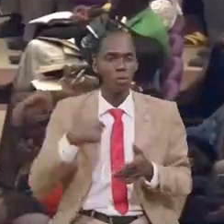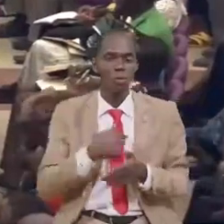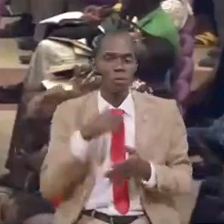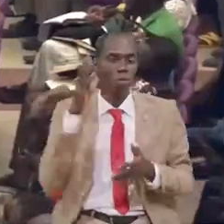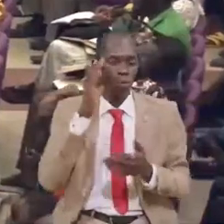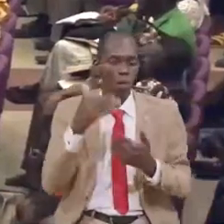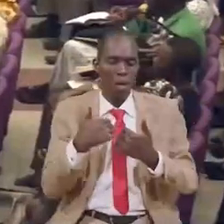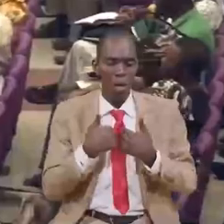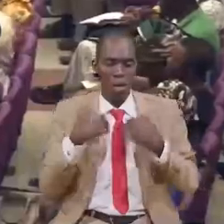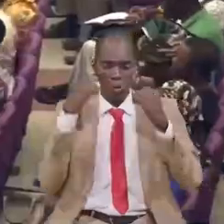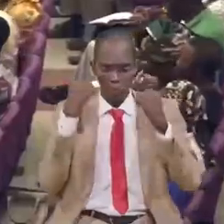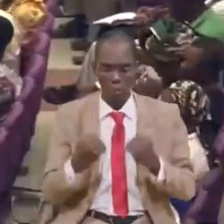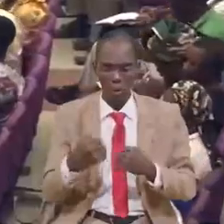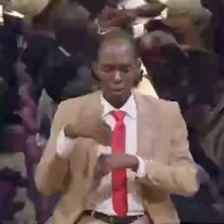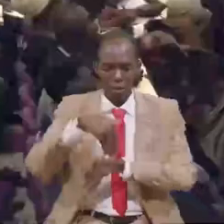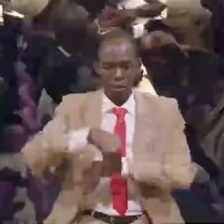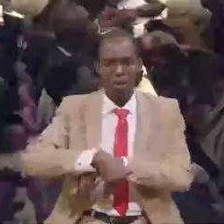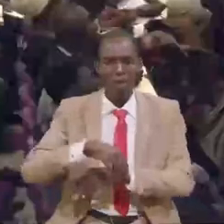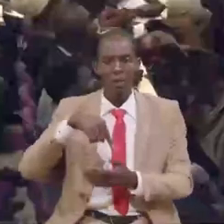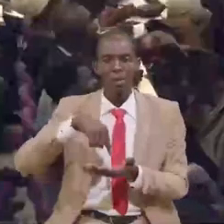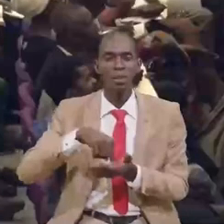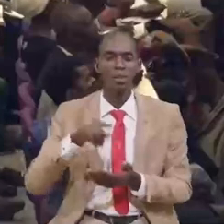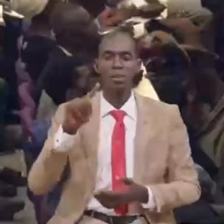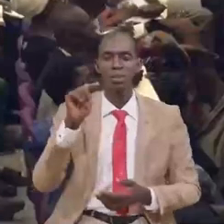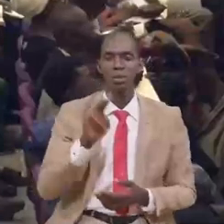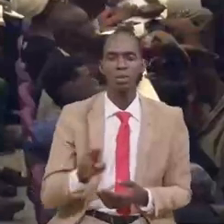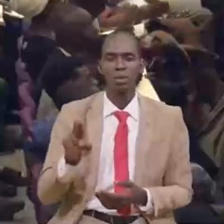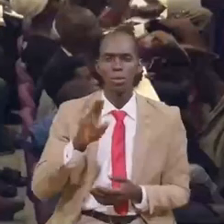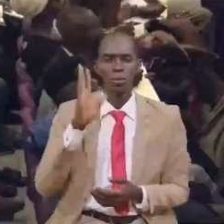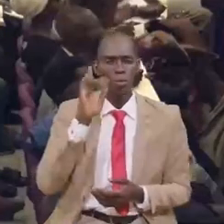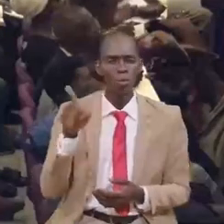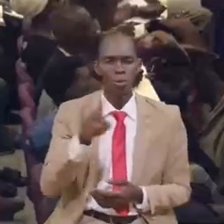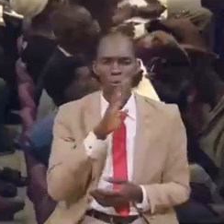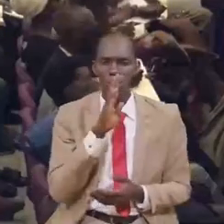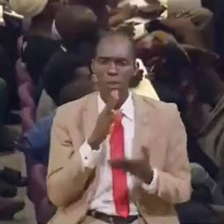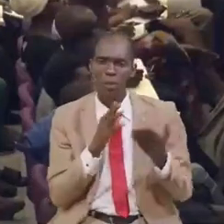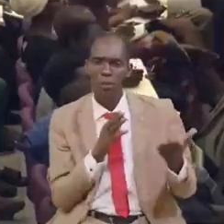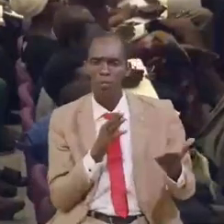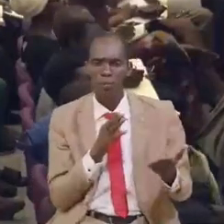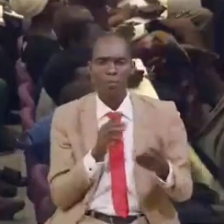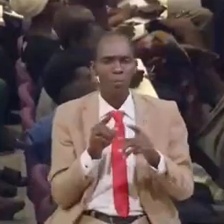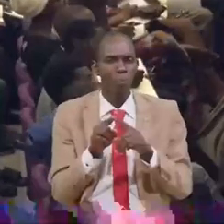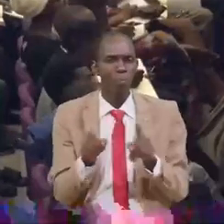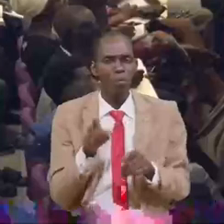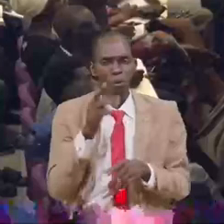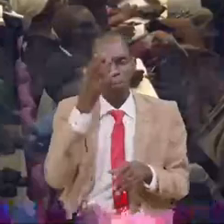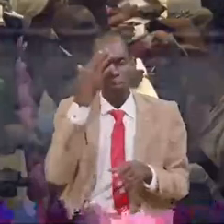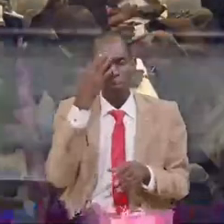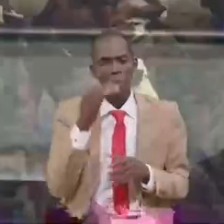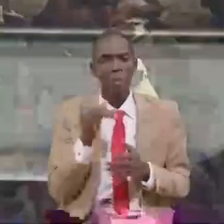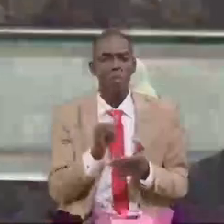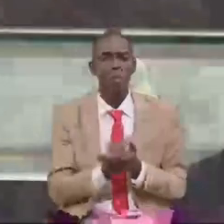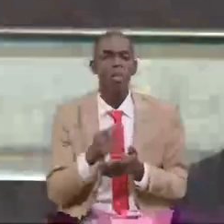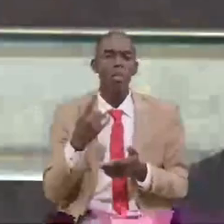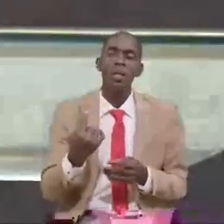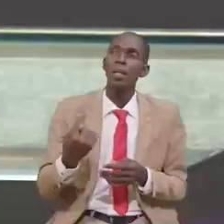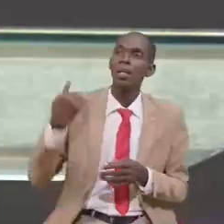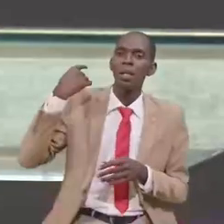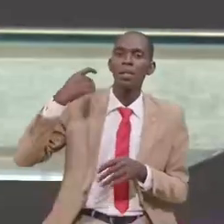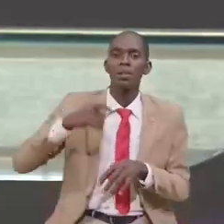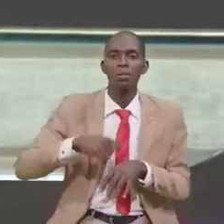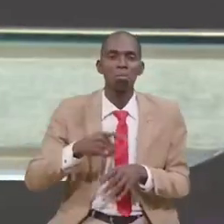de puissance ce jeudi. Est-ce que vous serez là? Vous savez, beaucoup de personnes, peut-être